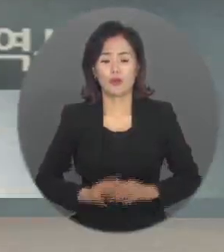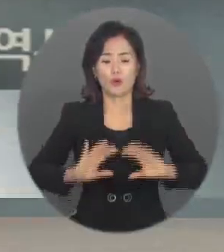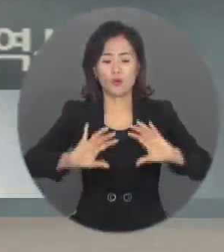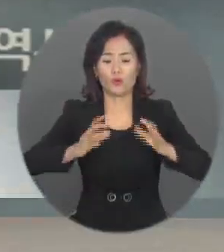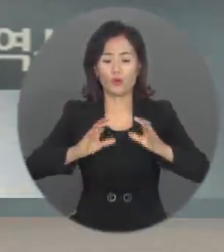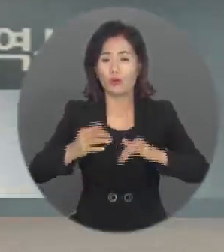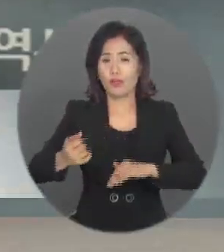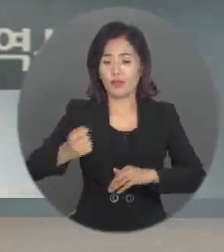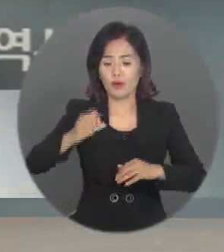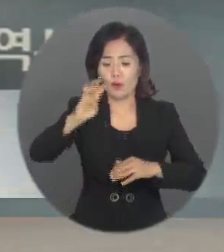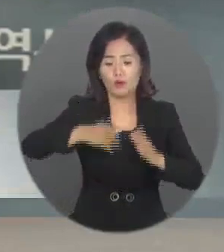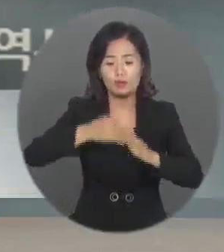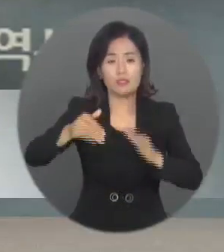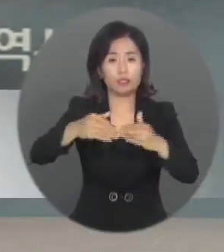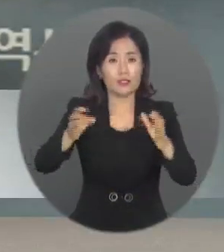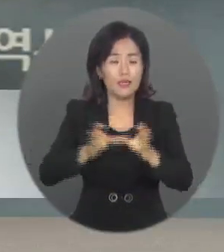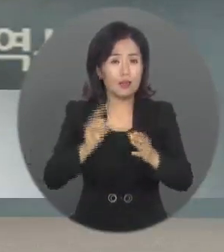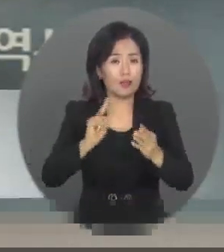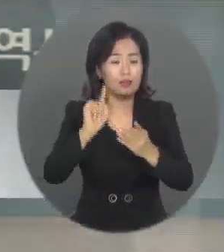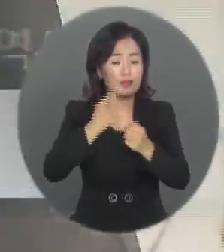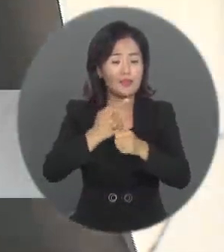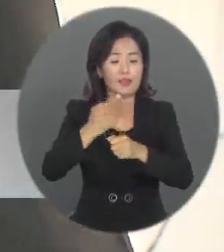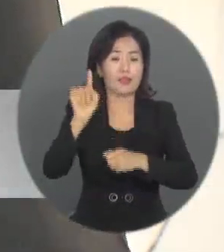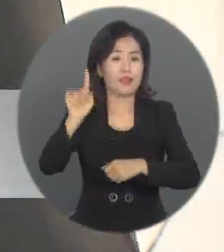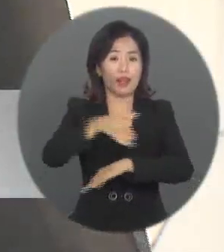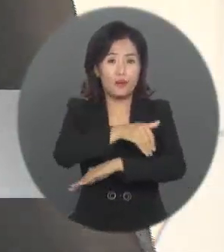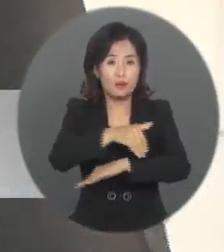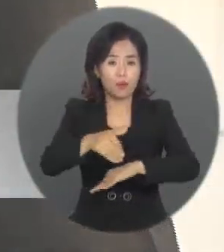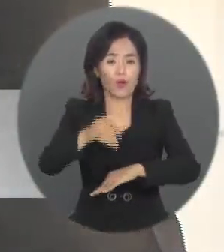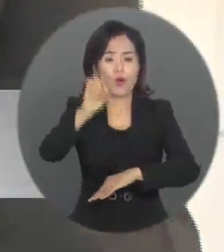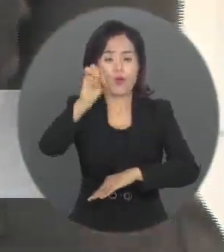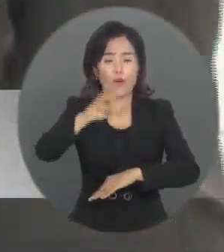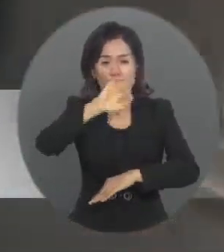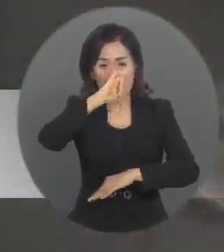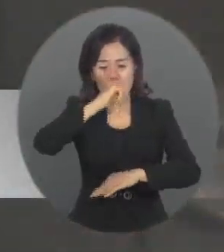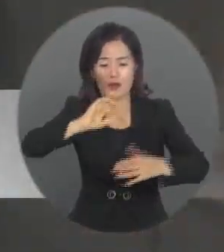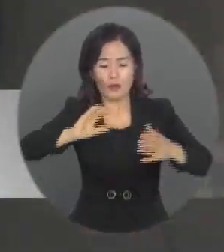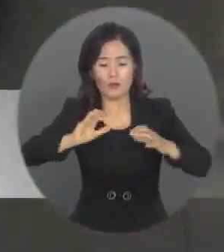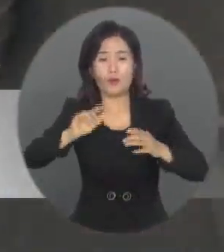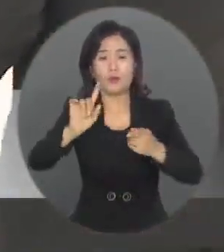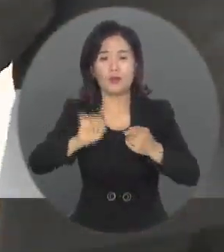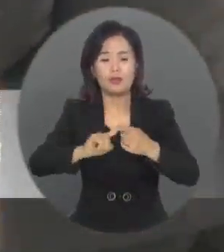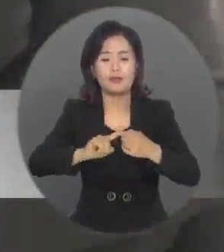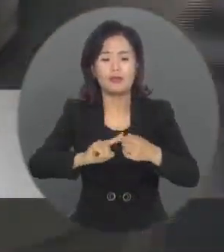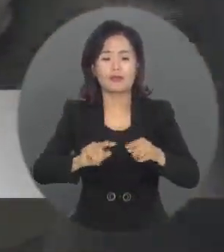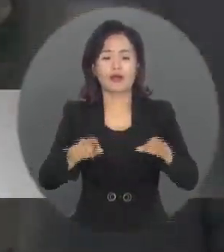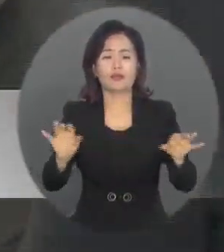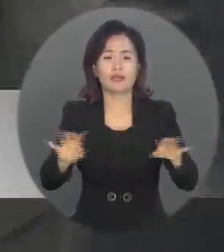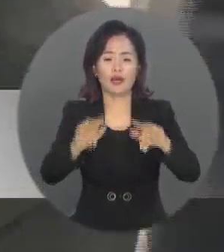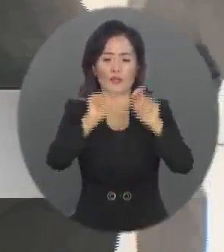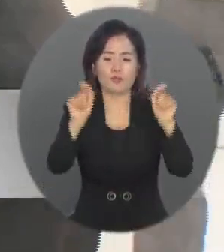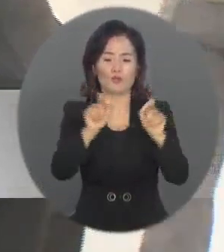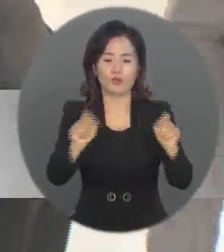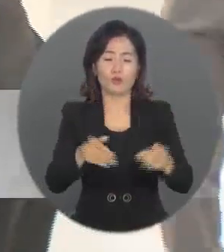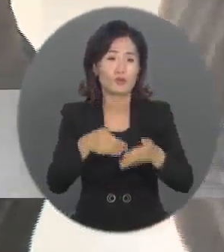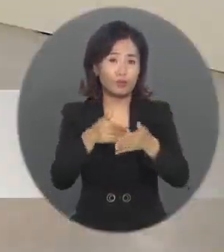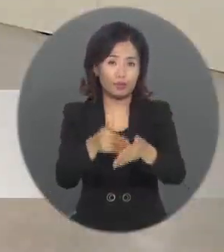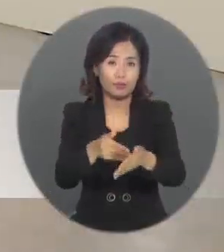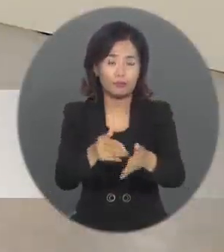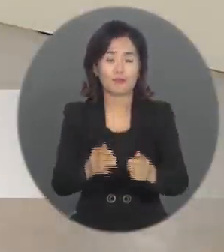국민의힘 광주시당이 내일로 예정된 광주시와의 예산정책 간담회를 잠정 연기하자고